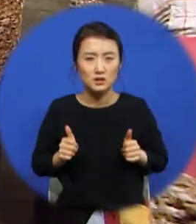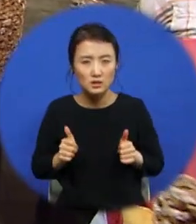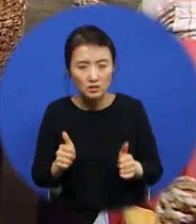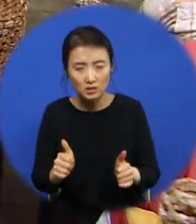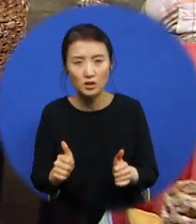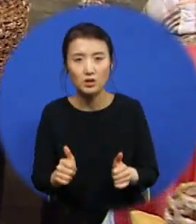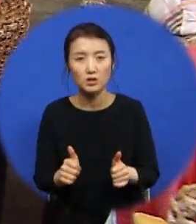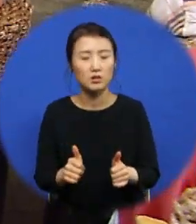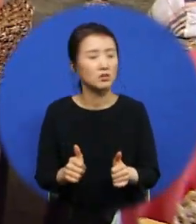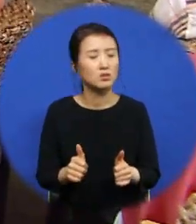잡을 수 없지 않습니까